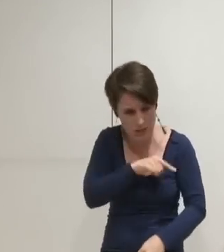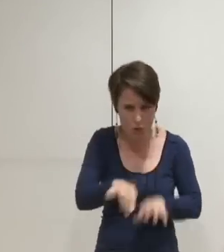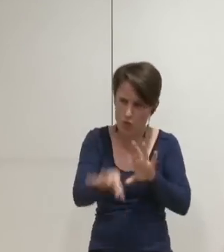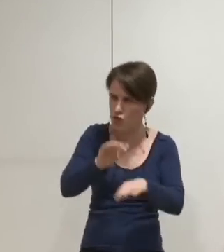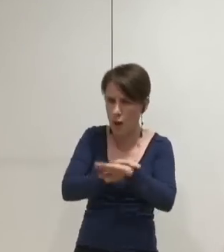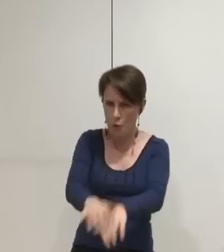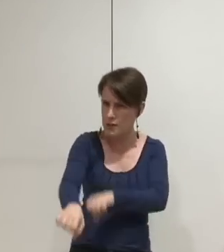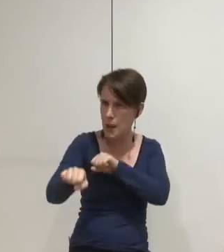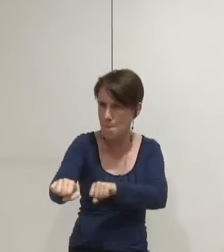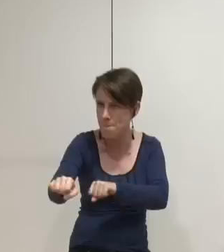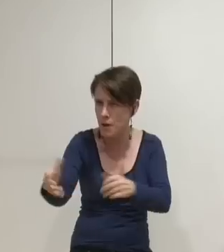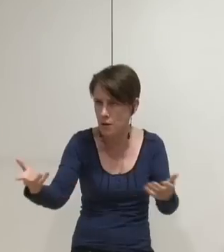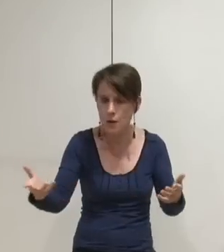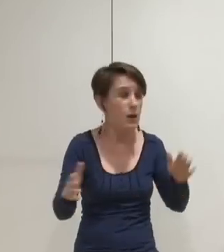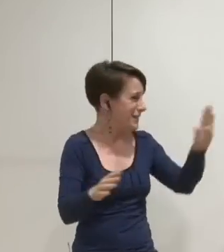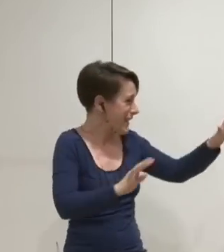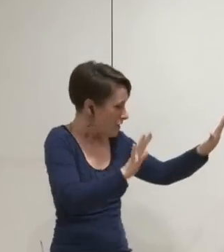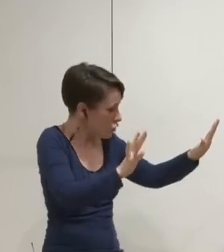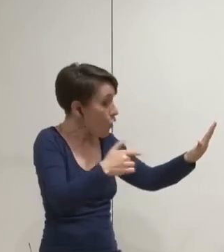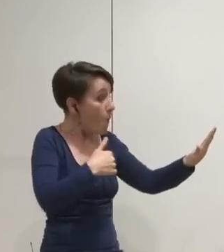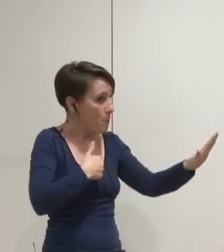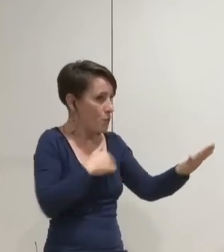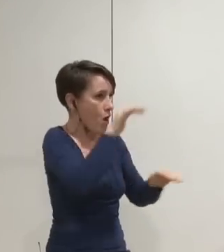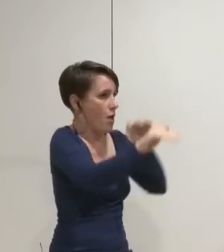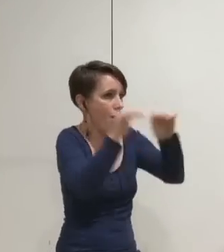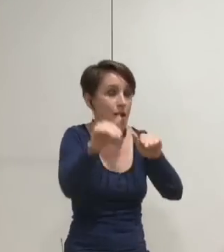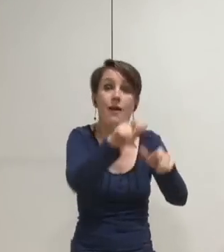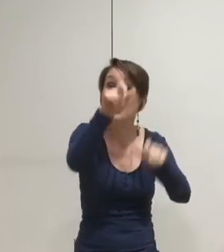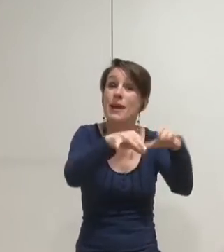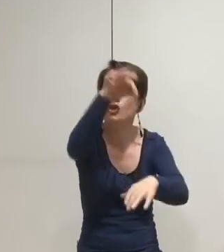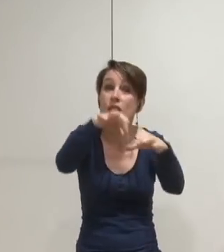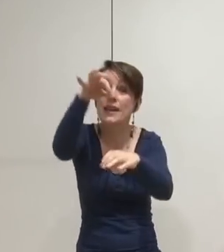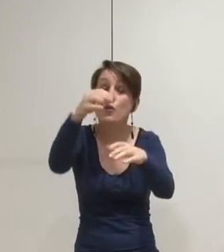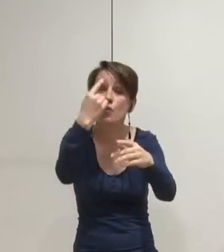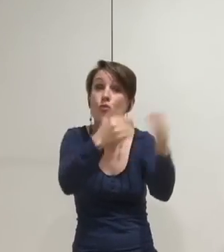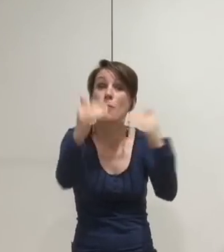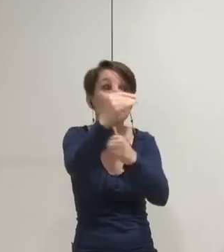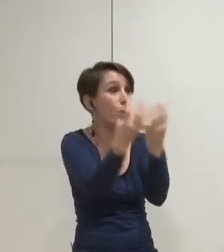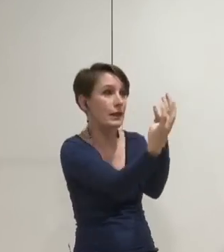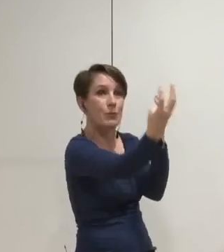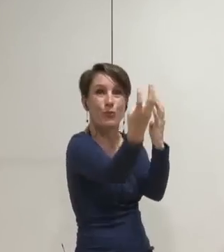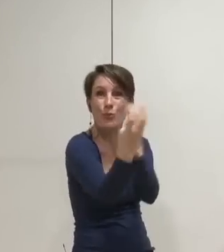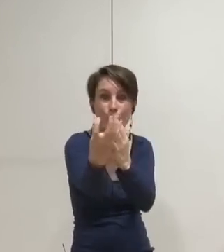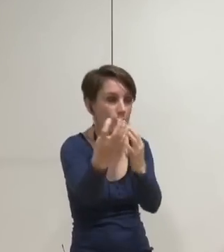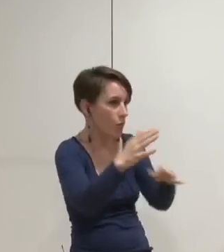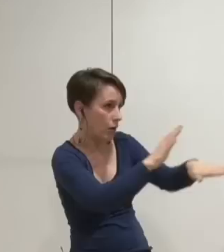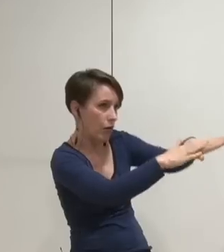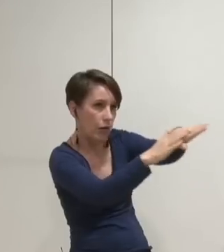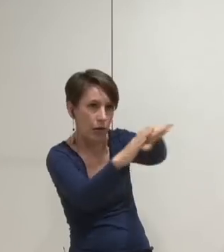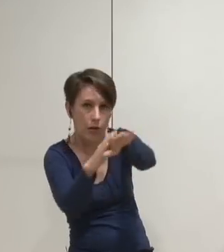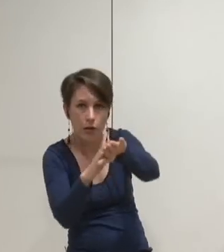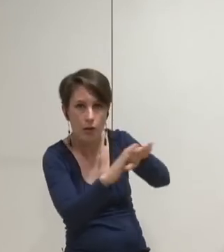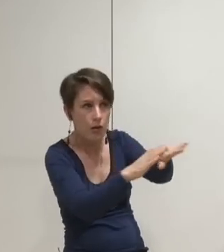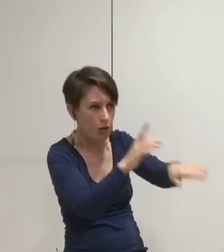j'aimerais que je vous je j'interpelle les élus de cette assemblée du groupe majoritaire pourquoi ne voulez-vous pas